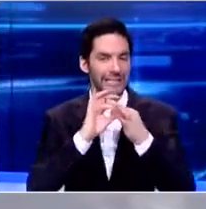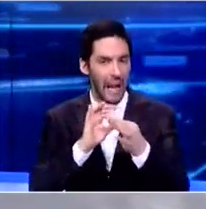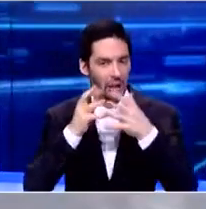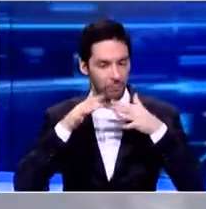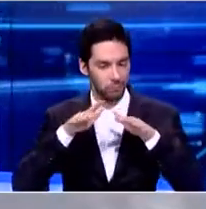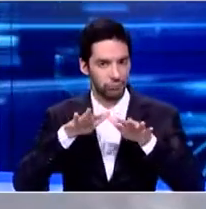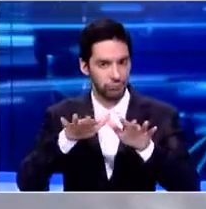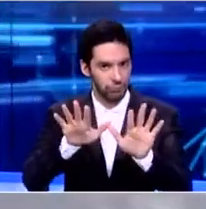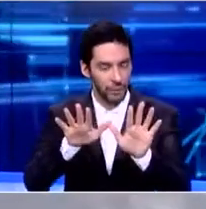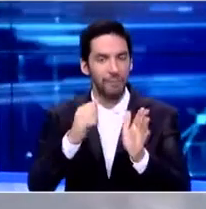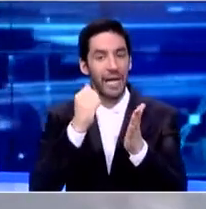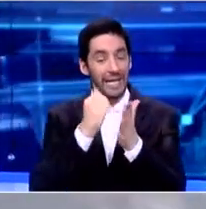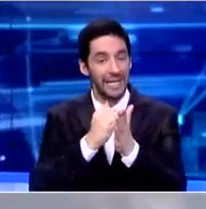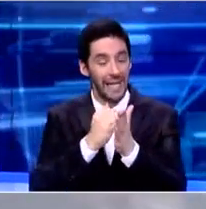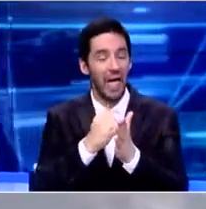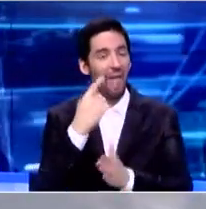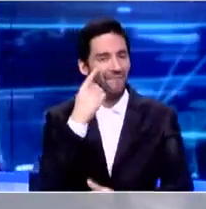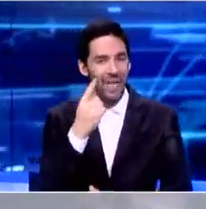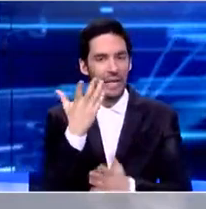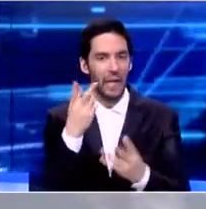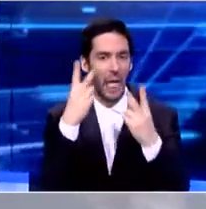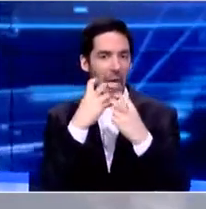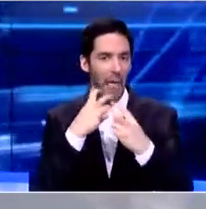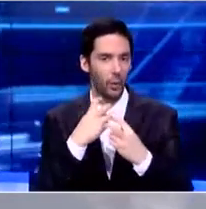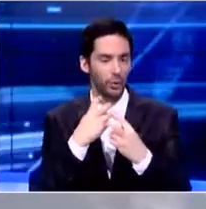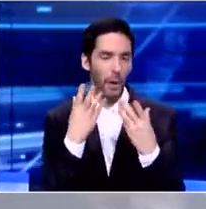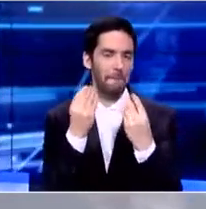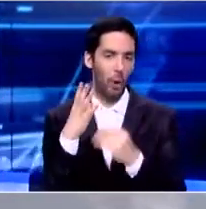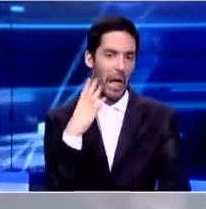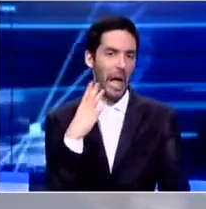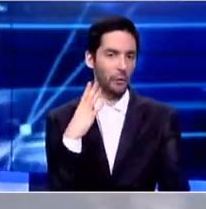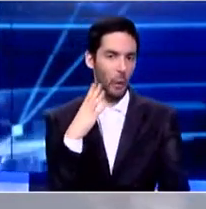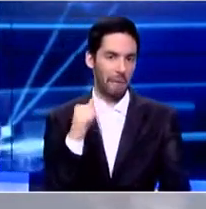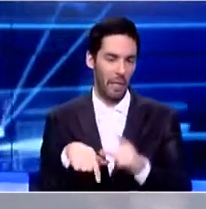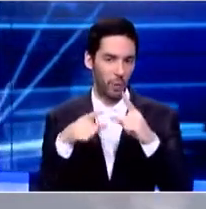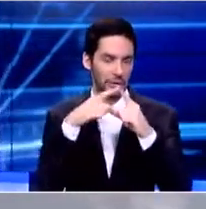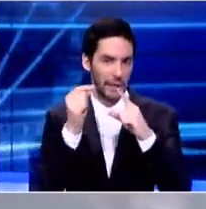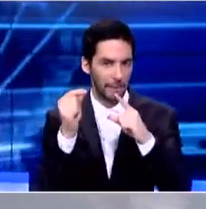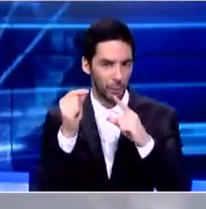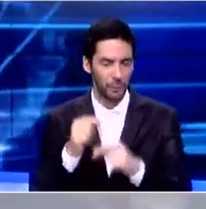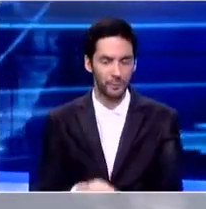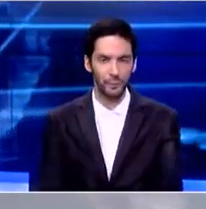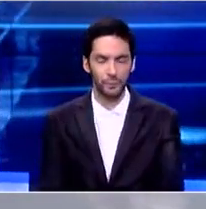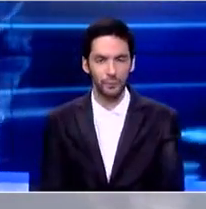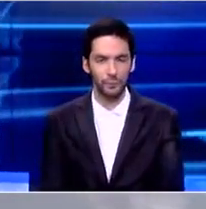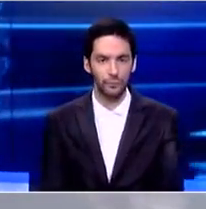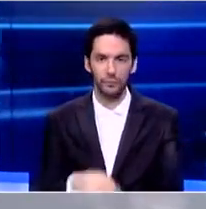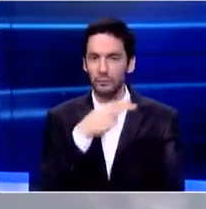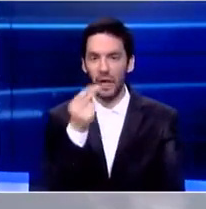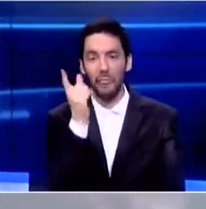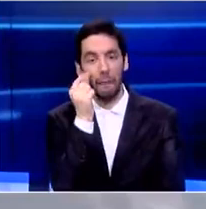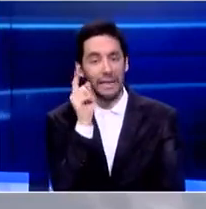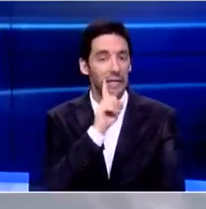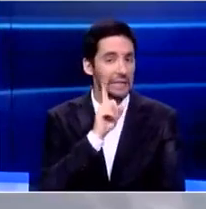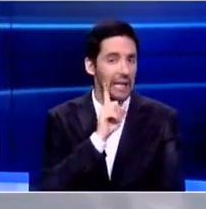Κύπρο διεξάγουμε πάρα πολλούς εργαστηριακούς ελέγχους. Όσον αφορά στην κατανομή με βάση το φύλο, βλέπουμε